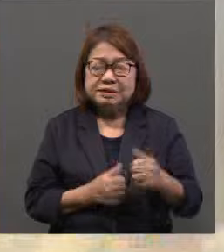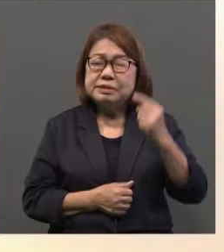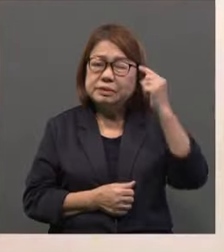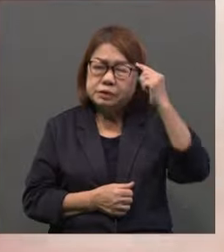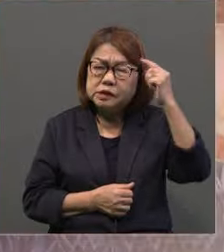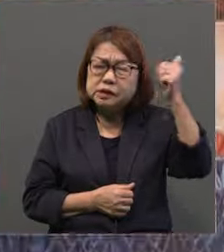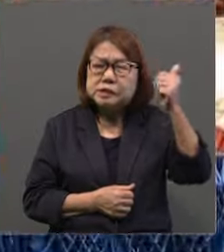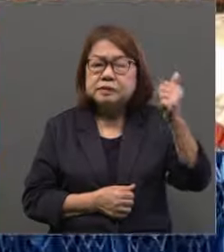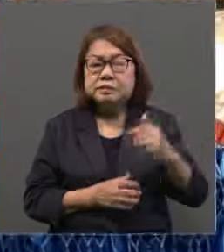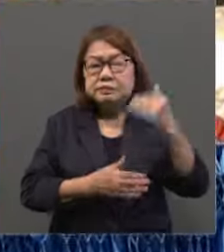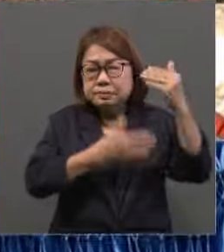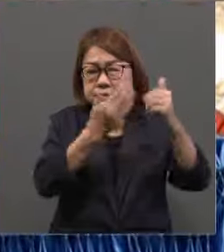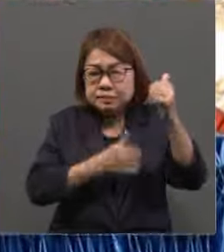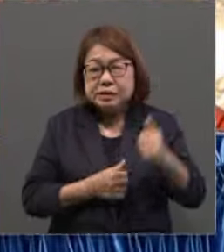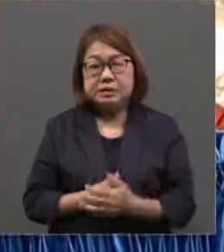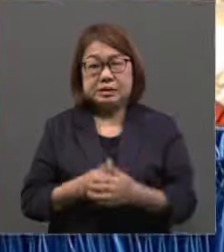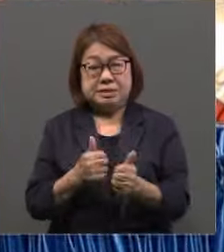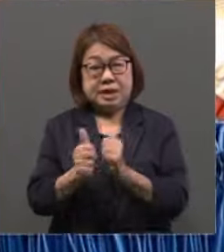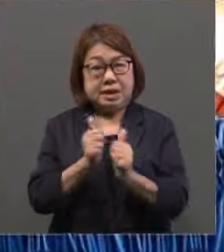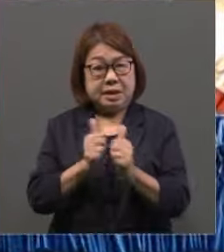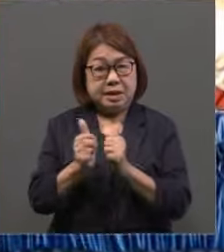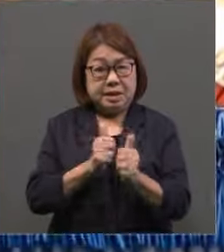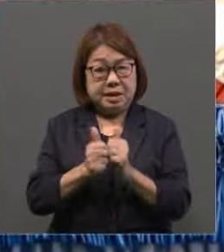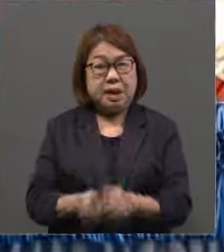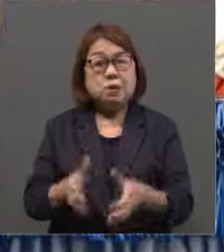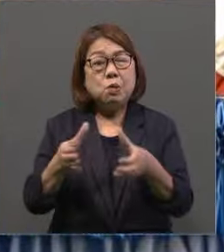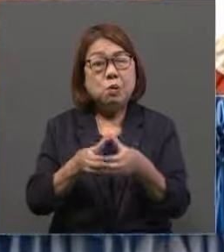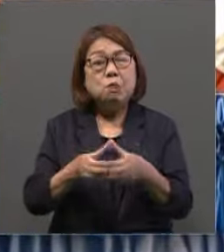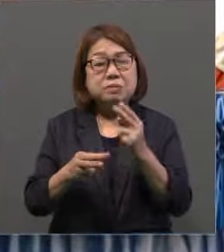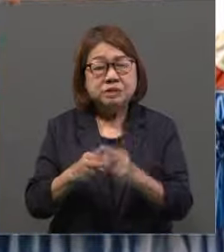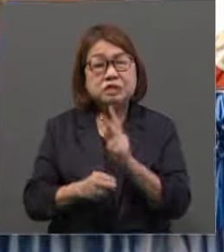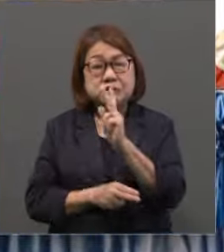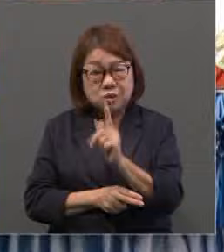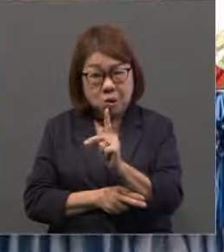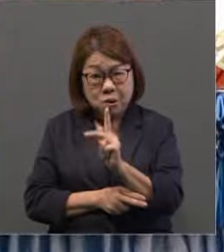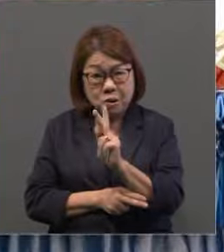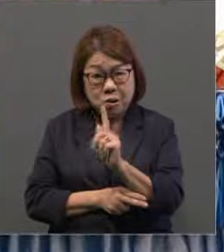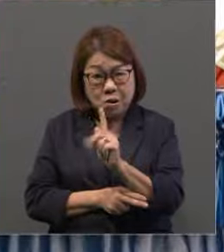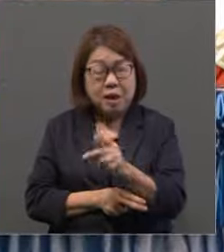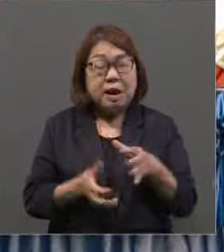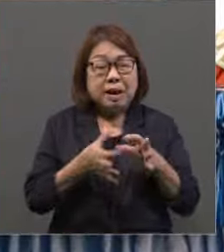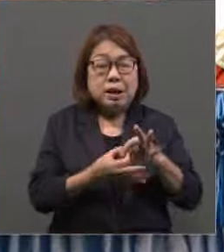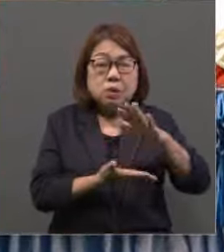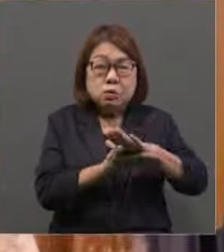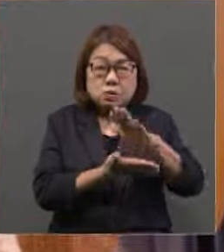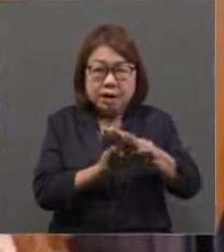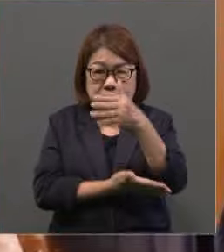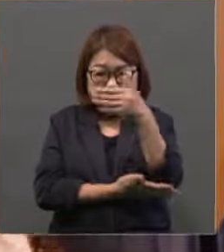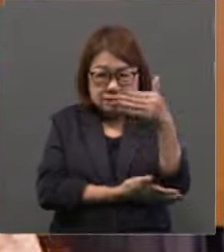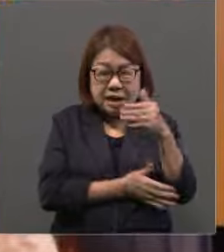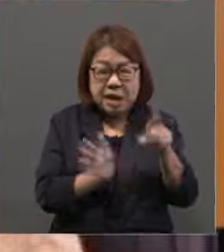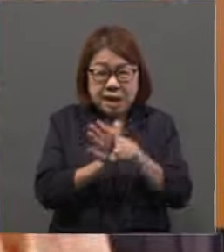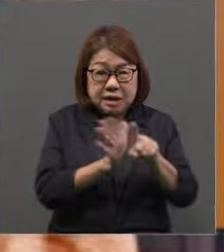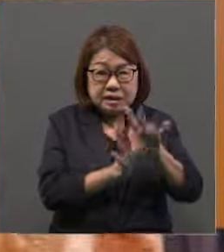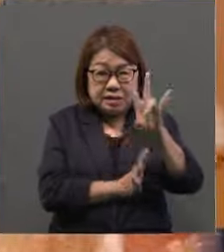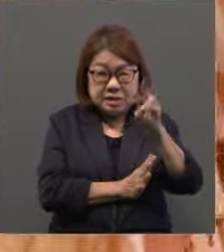ค่ะ จากการแข่งขันวงดนตรีลูกทุ่งประเภทขอในงานแข่งขันศิลปะหัตถกรรมนักเรียนระดับชาติครั้งที่70ปี